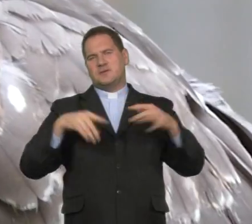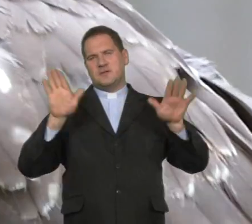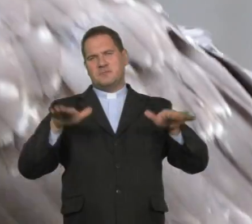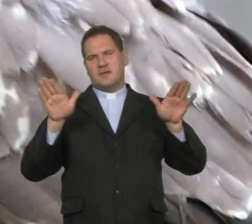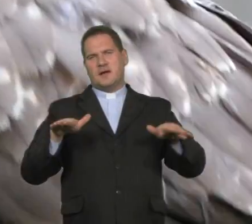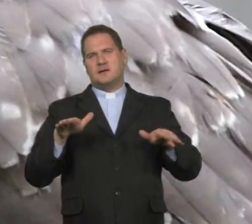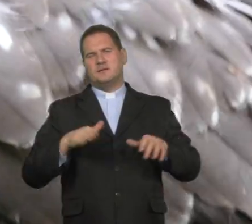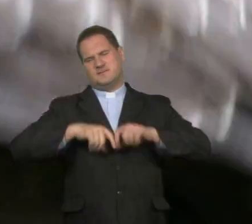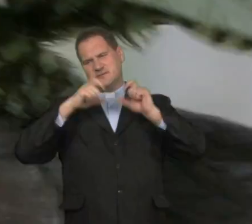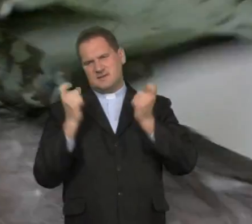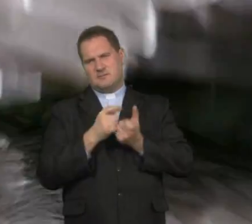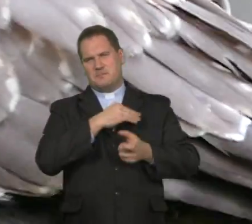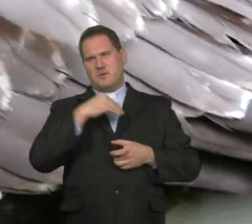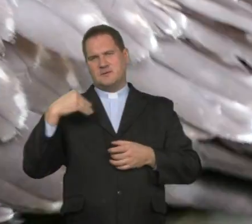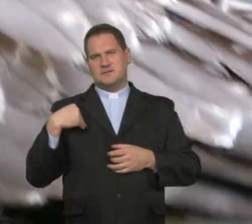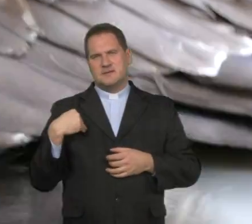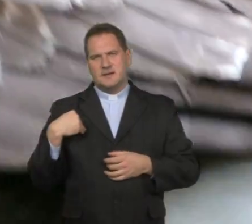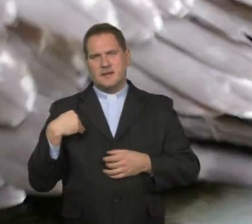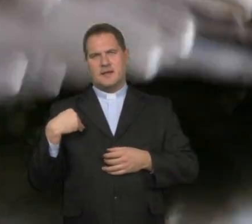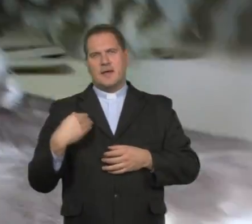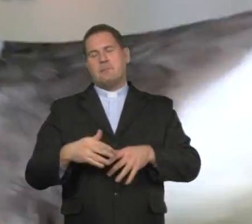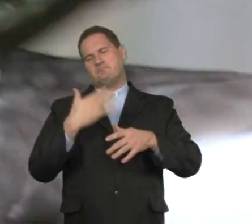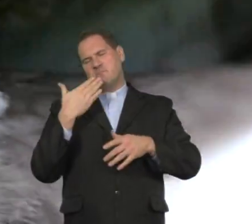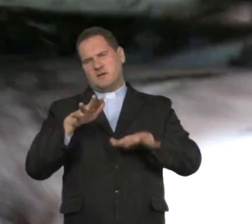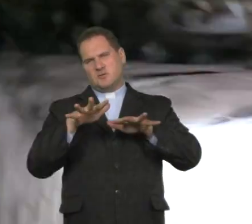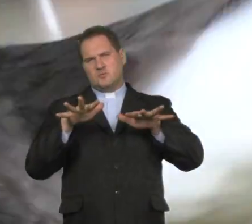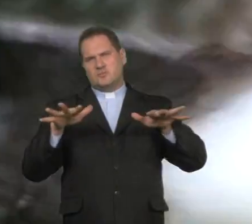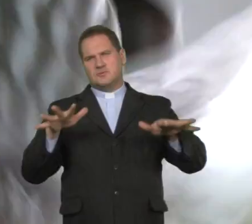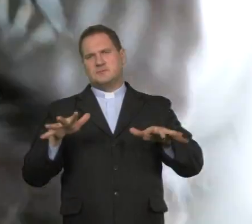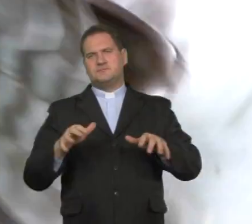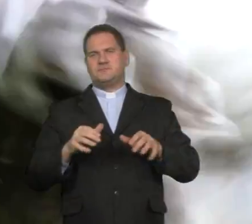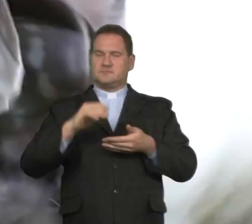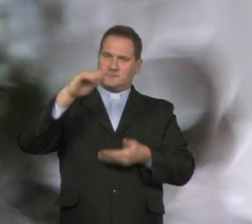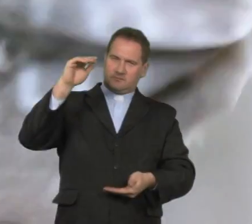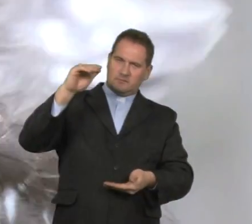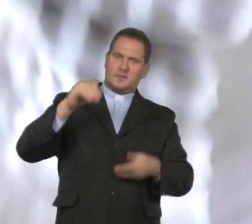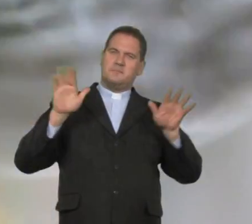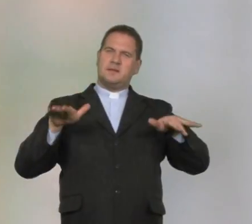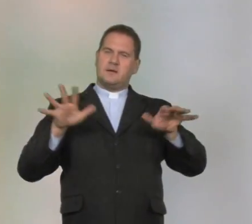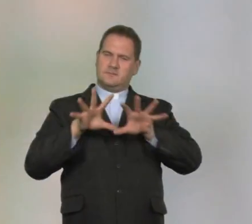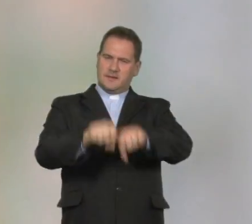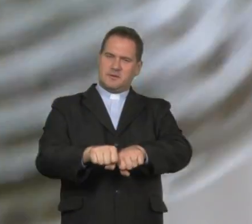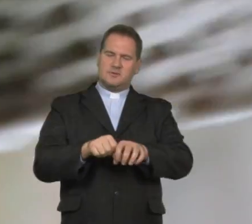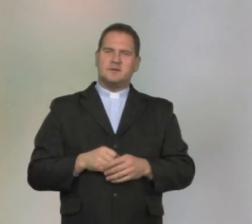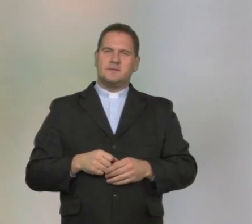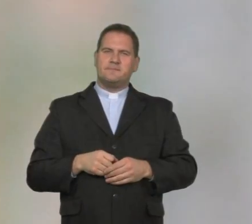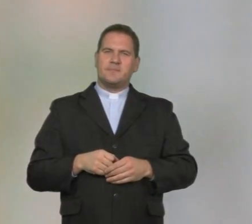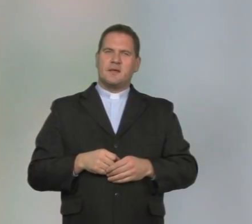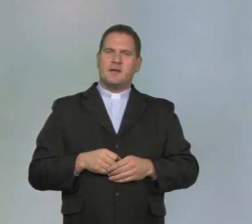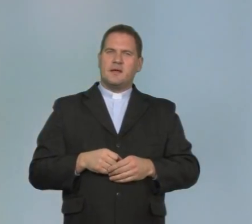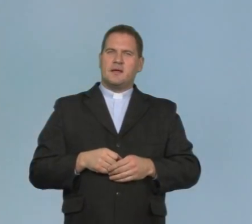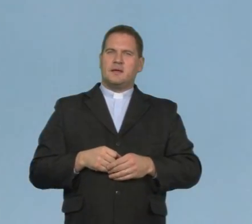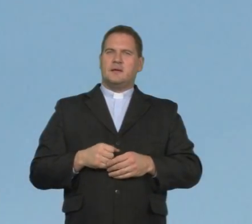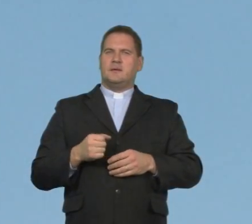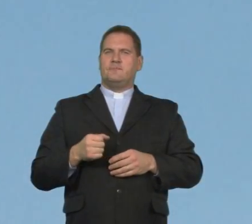Jest to pospolity i dość liczny gatunek lęgowy w całej Polsce. Bodajże najliczniejszy spośród większych